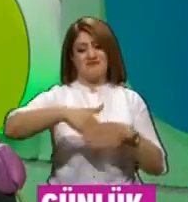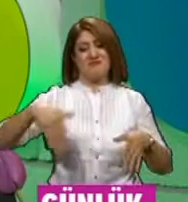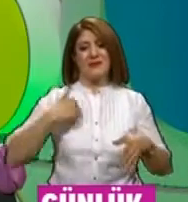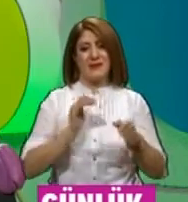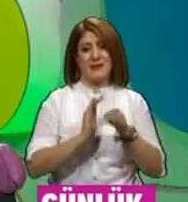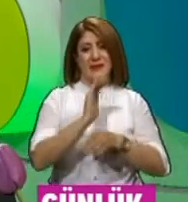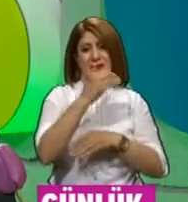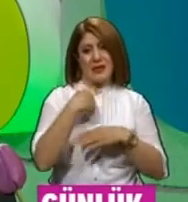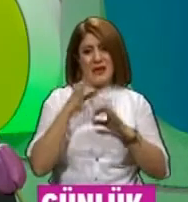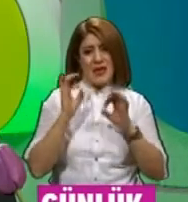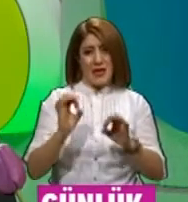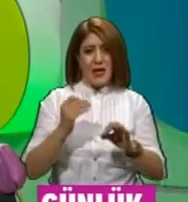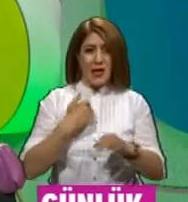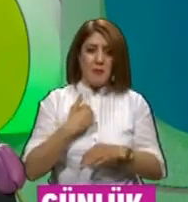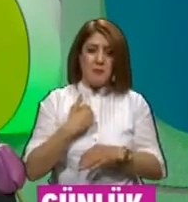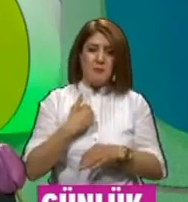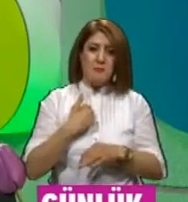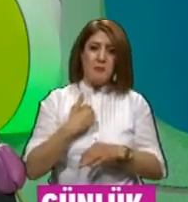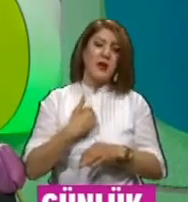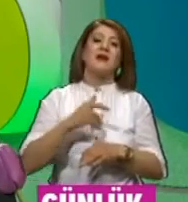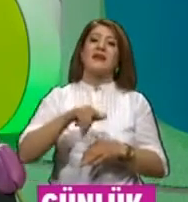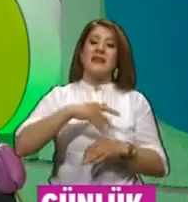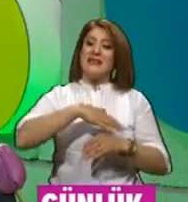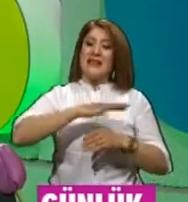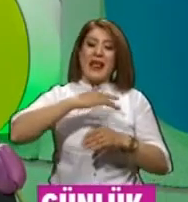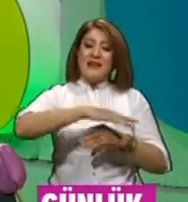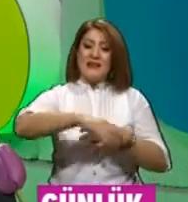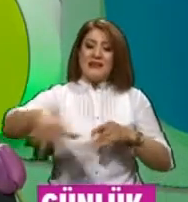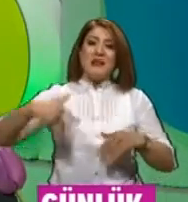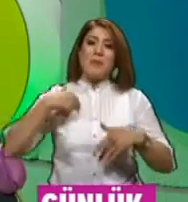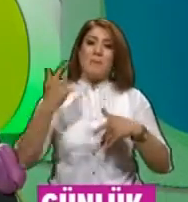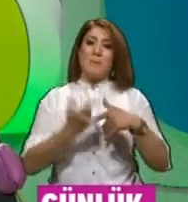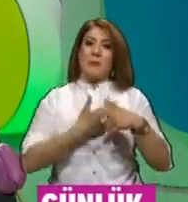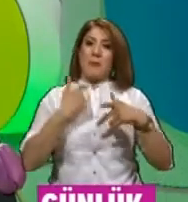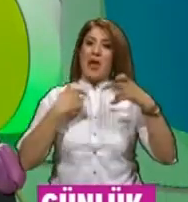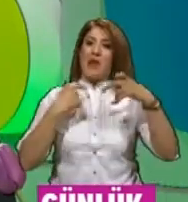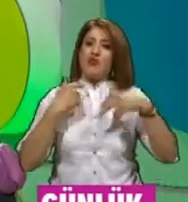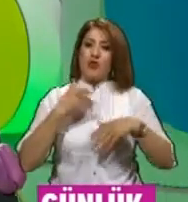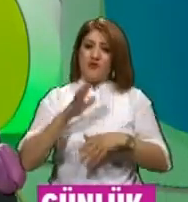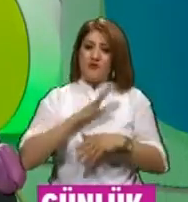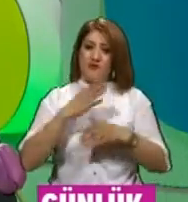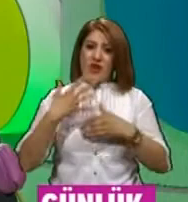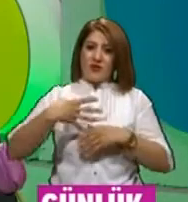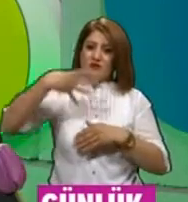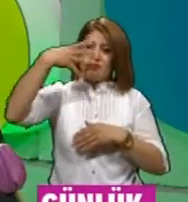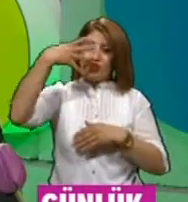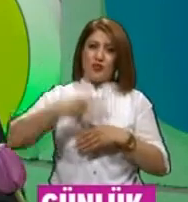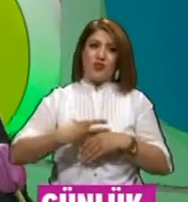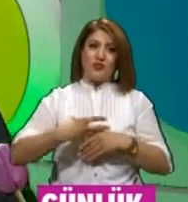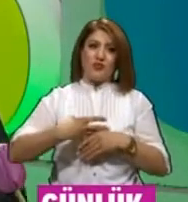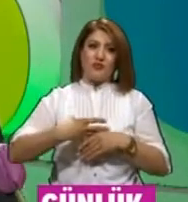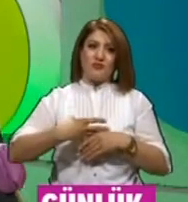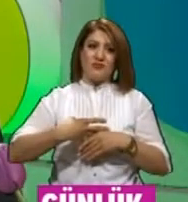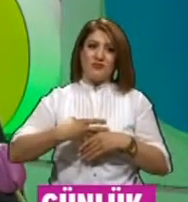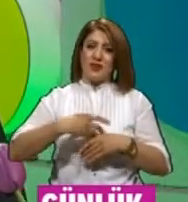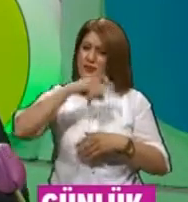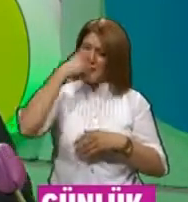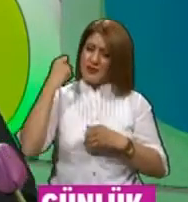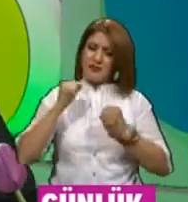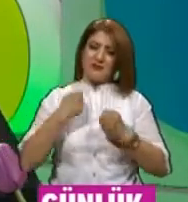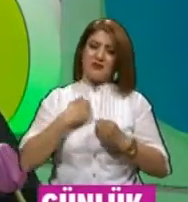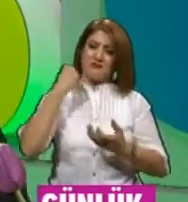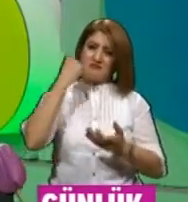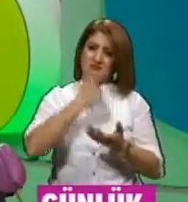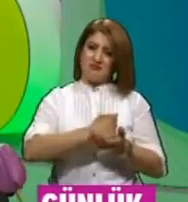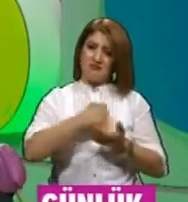idim. Sahilde bir pansiyonumuz vardı bizim. Hı-hı. Dört katlı bir pansiyon. Oh, dördüncü kat evdi. Yaz kış